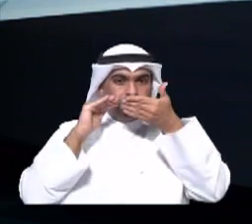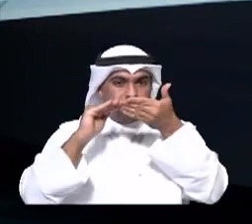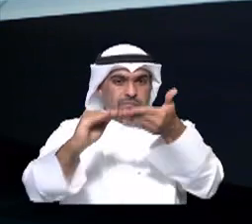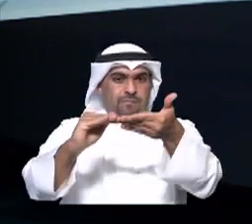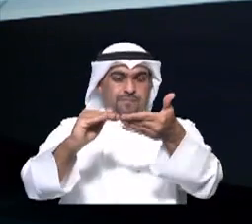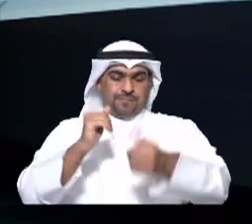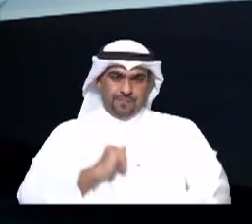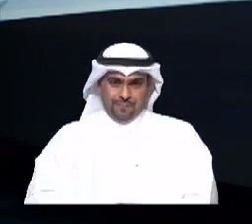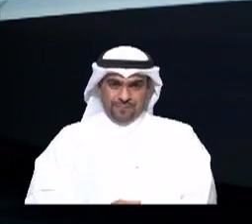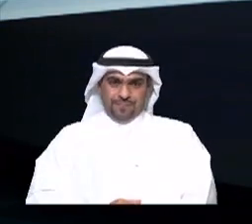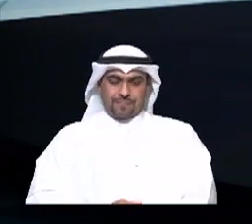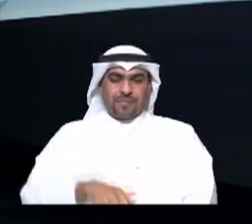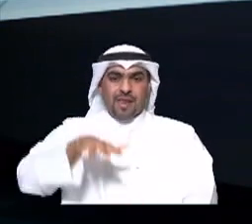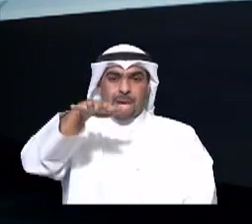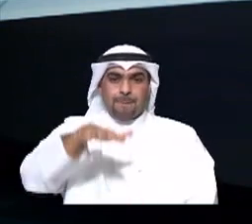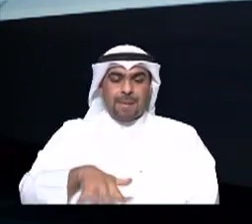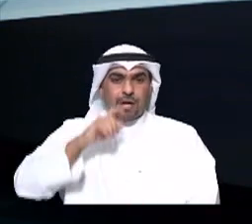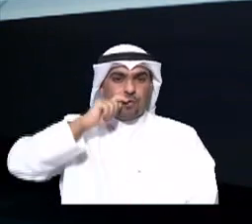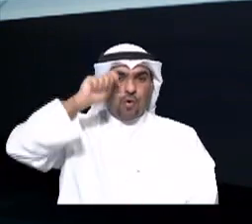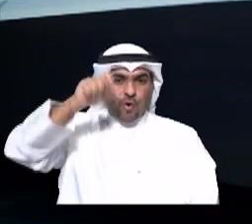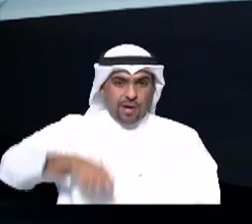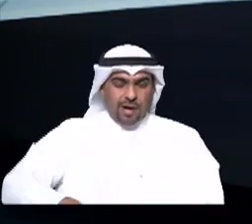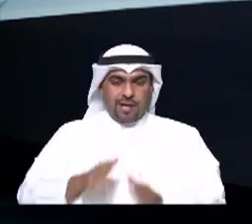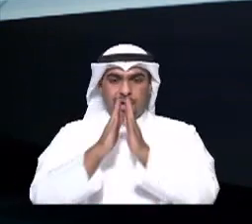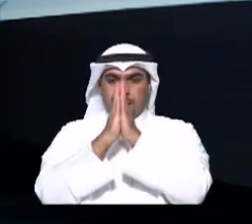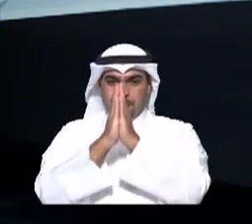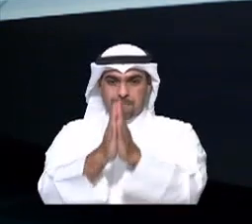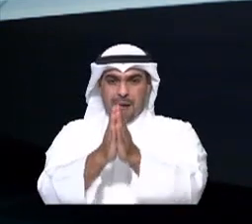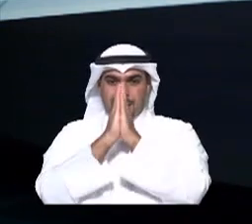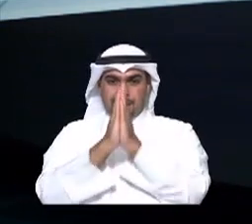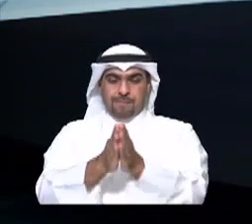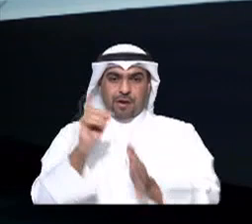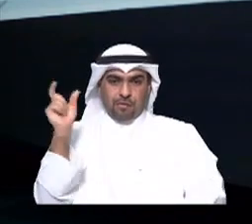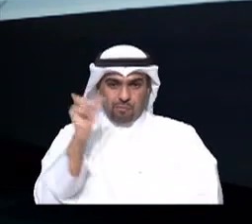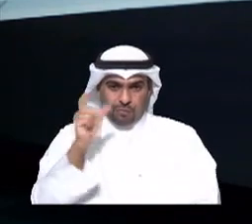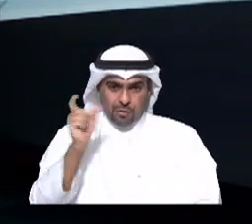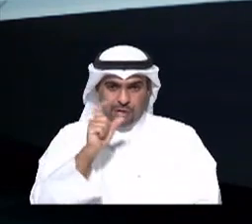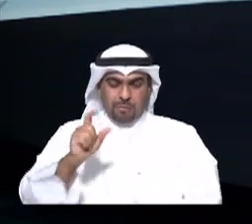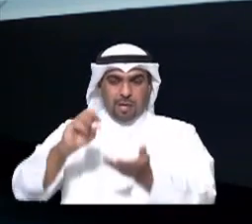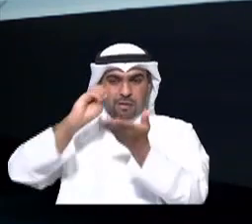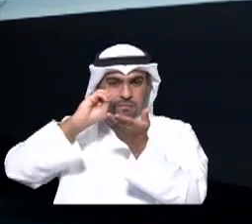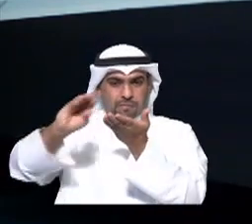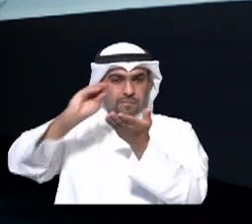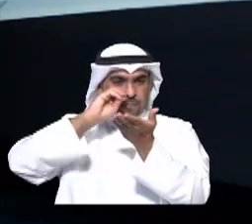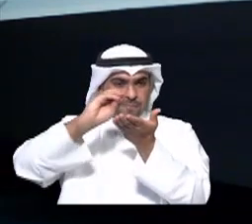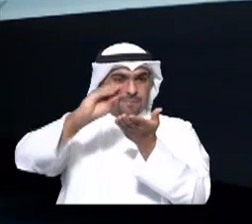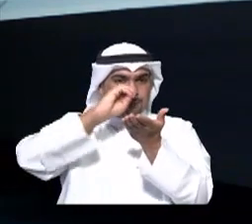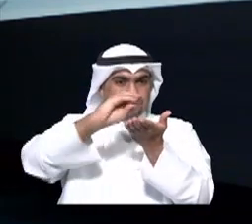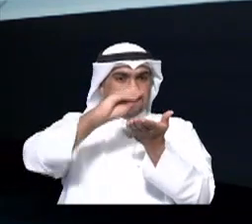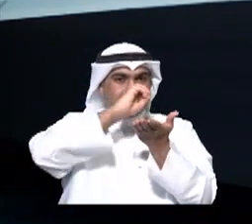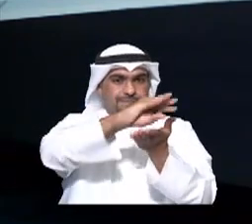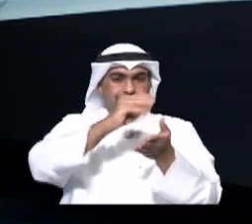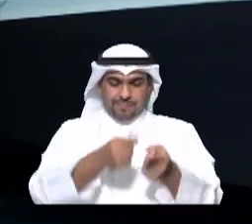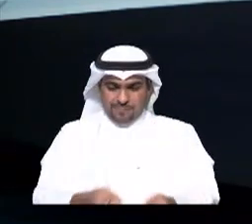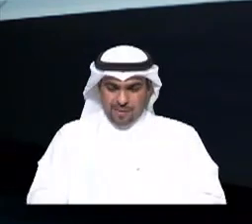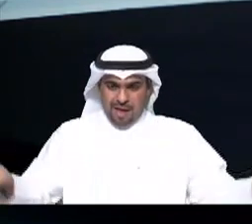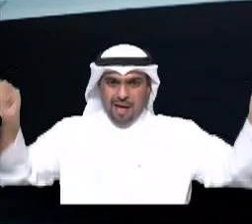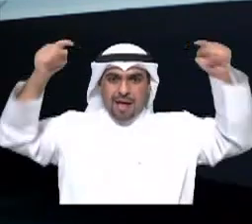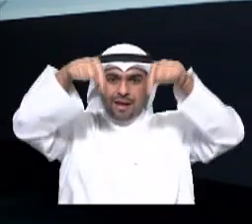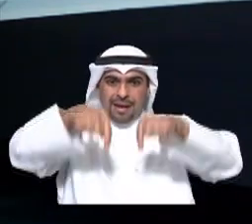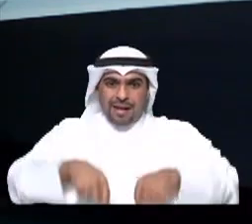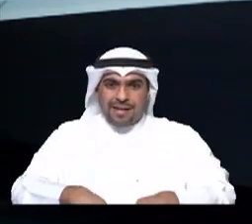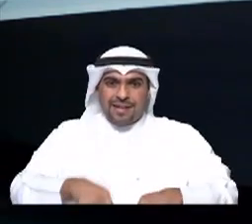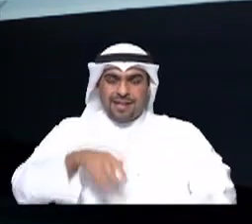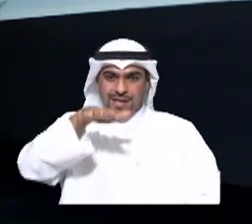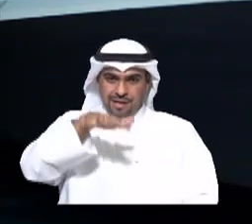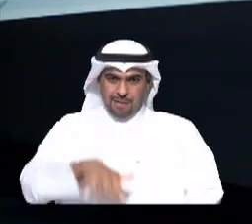جنوبا إلى أوكرانيا شمالا لا يتوقف قطار الخير الكويتي. وتتويجا للدور الإنساني الكبير الذي تقوم